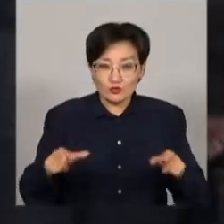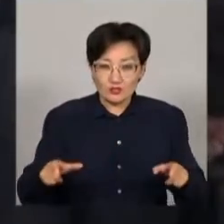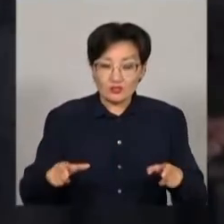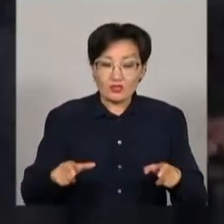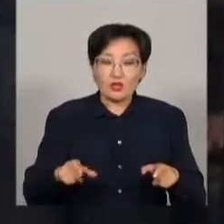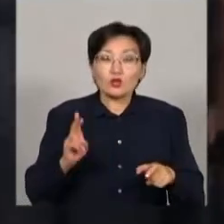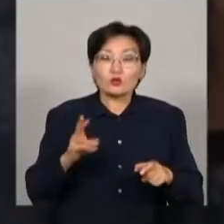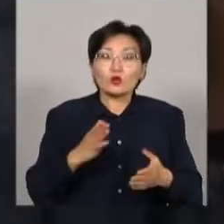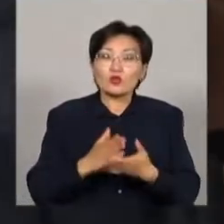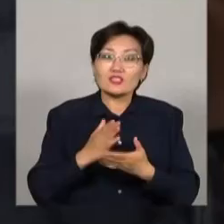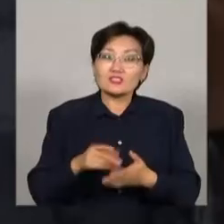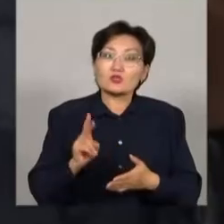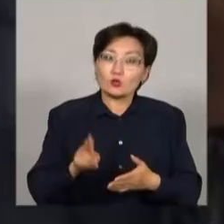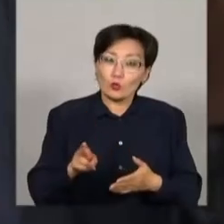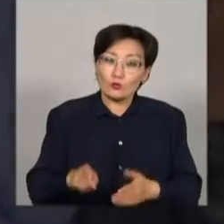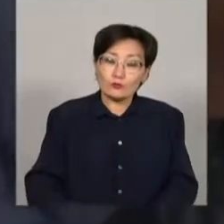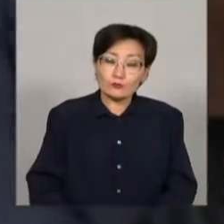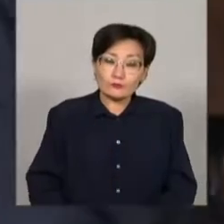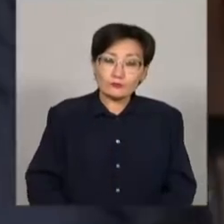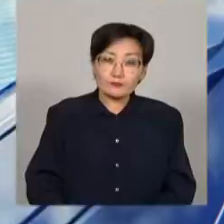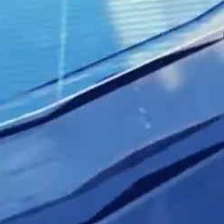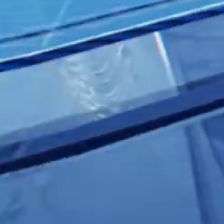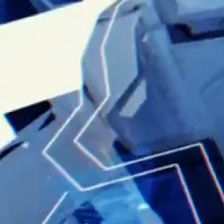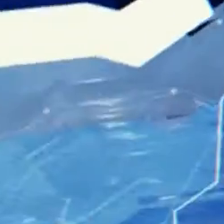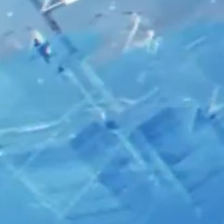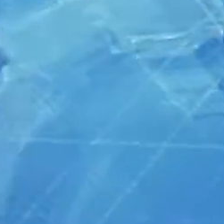Кто есть кто?